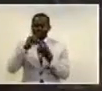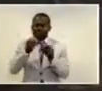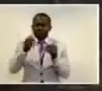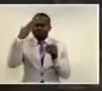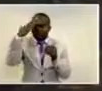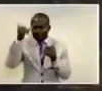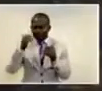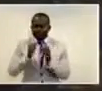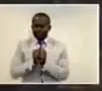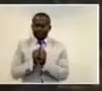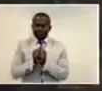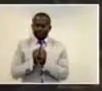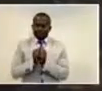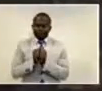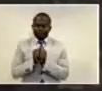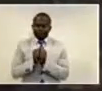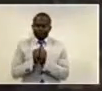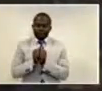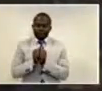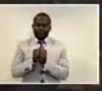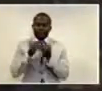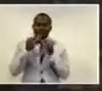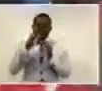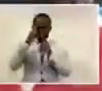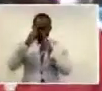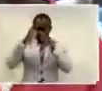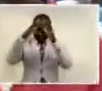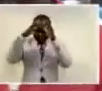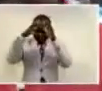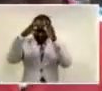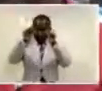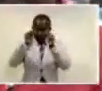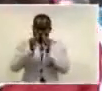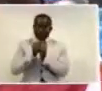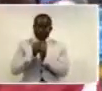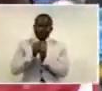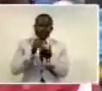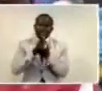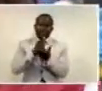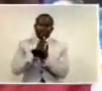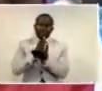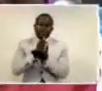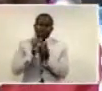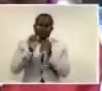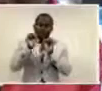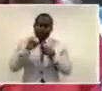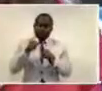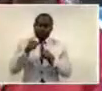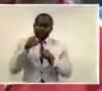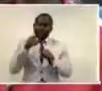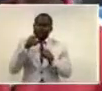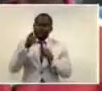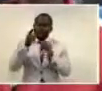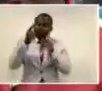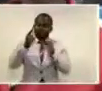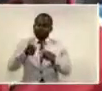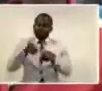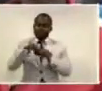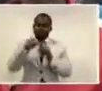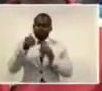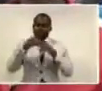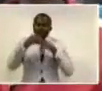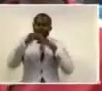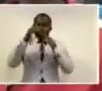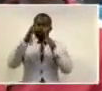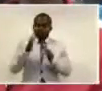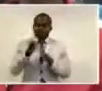kitakemutse ya murakoze nyakubahwa perezida wa repubulika mu by'ukuri gishobora kuba cyarageze ku wundi muntu